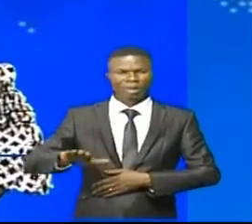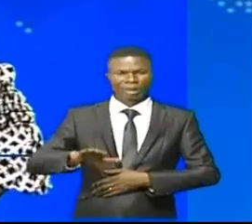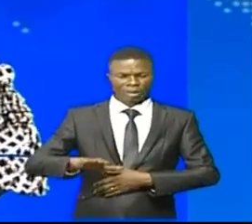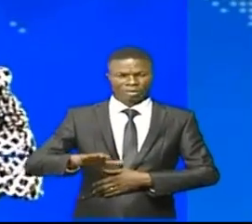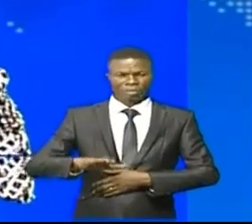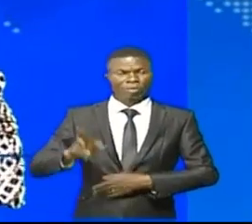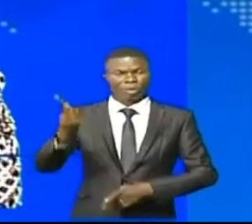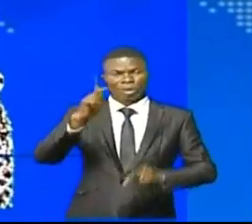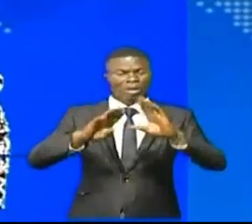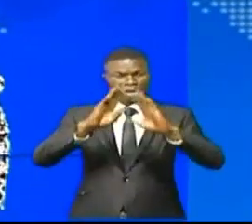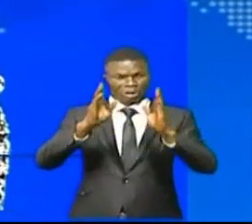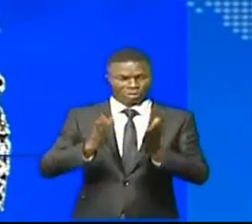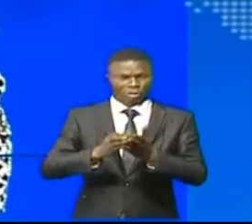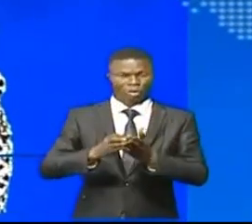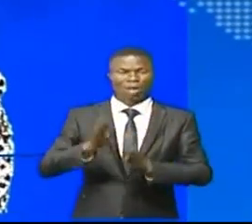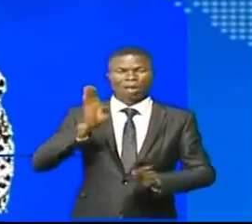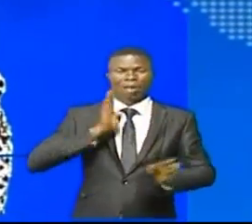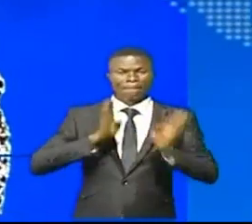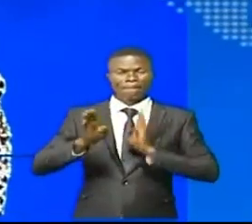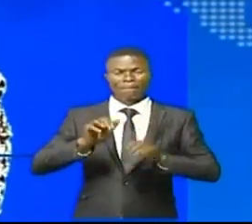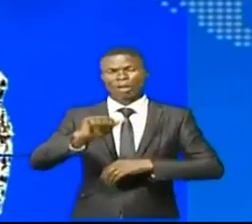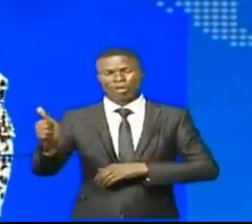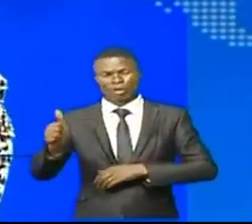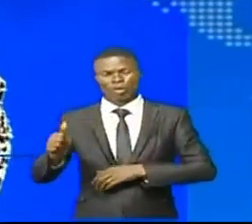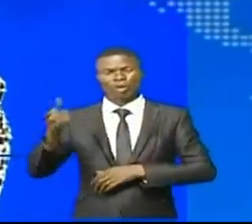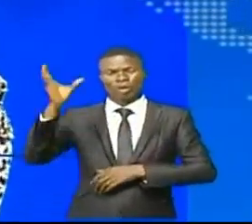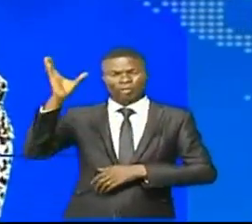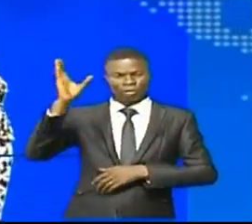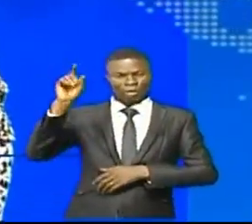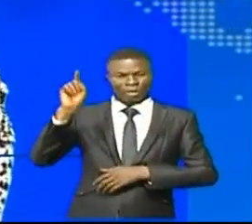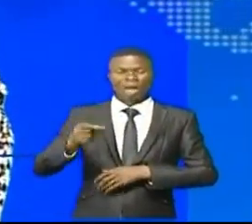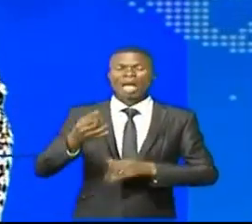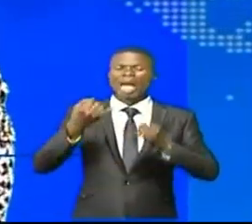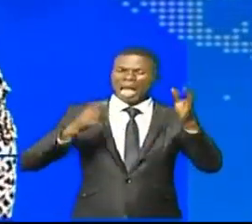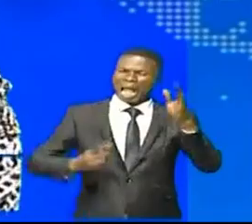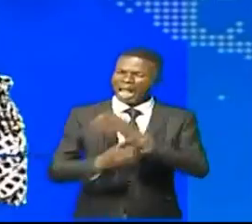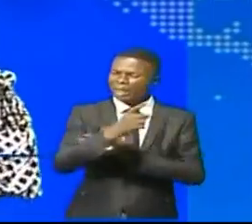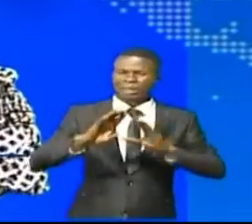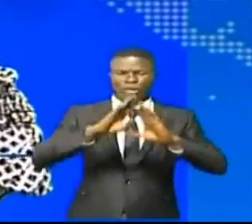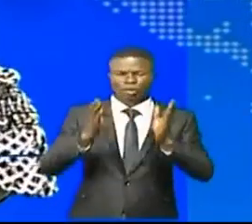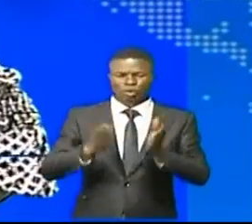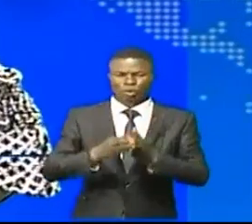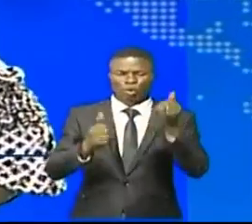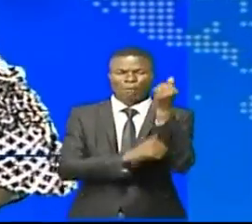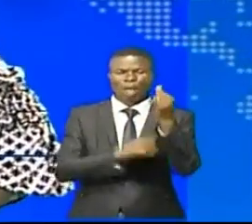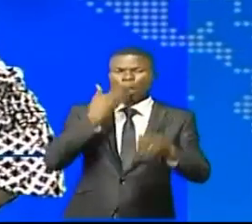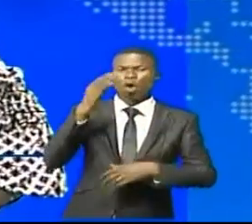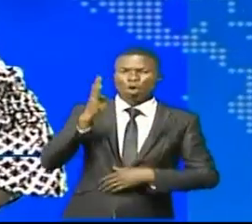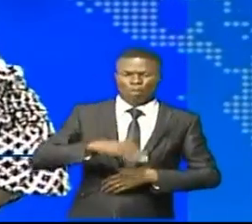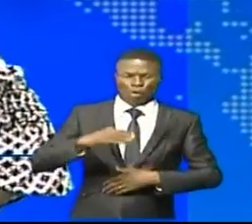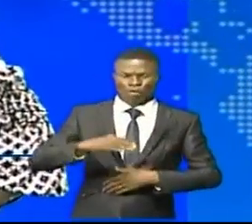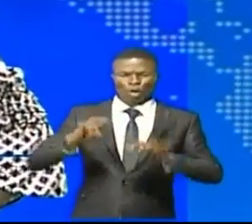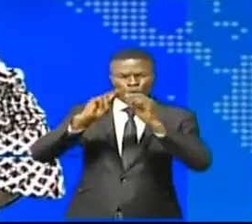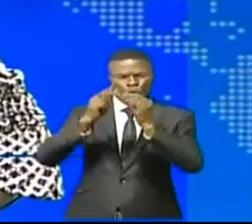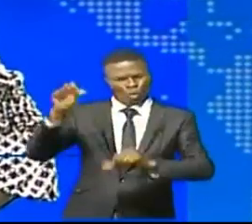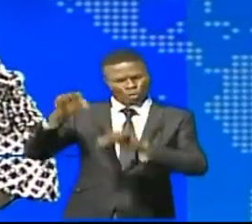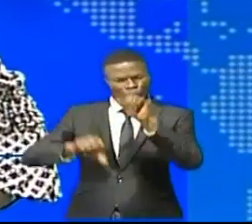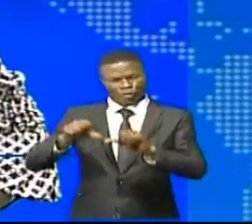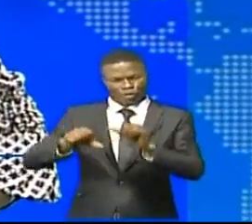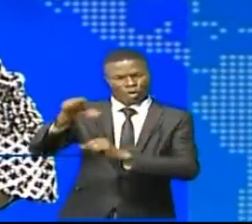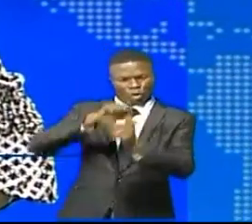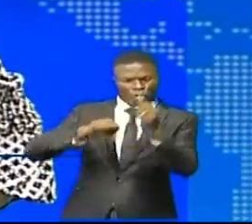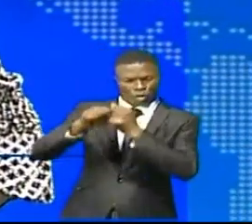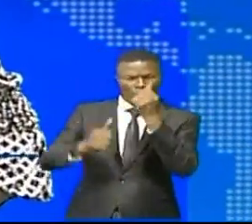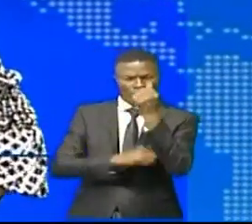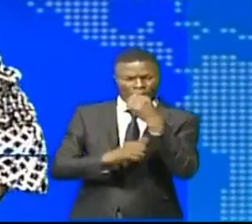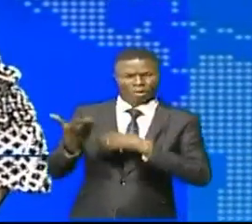les populations locales de Beni et autres territoires devraient dénoncer tous les inciviques ainsi que le mouvement suspect autour de